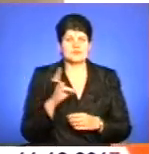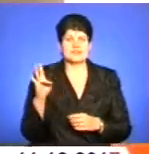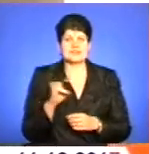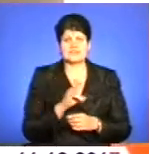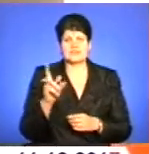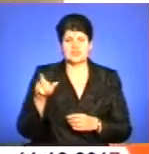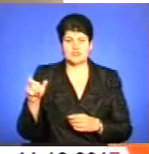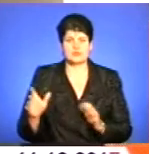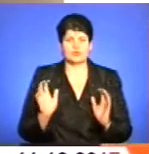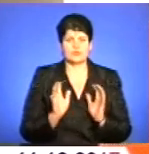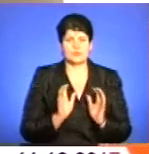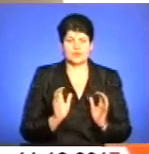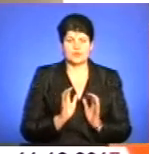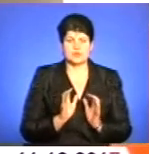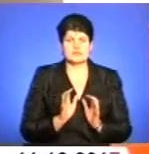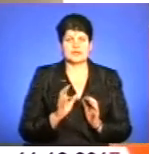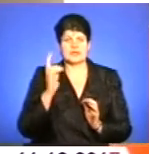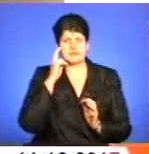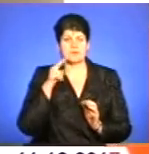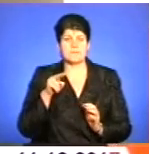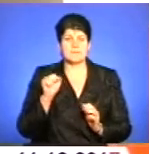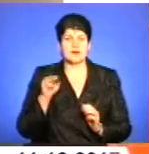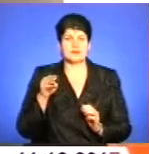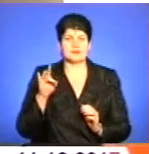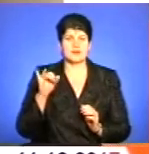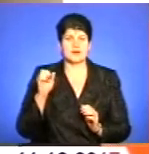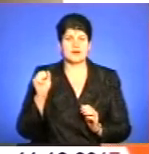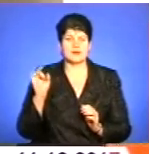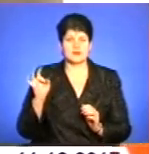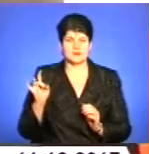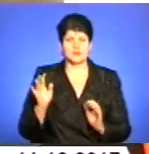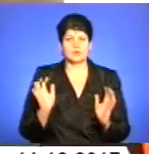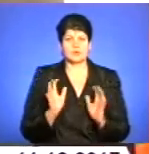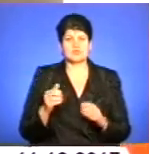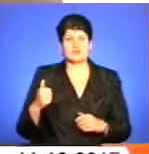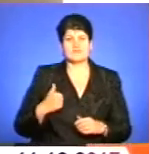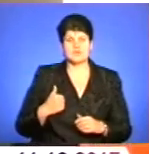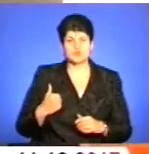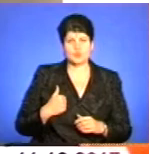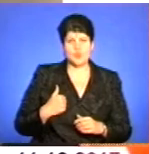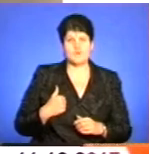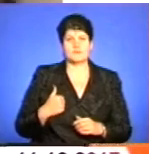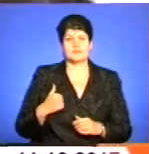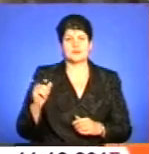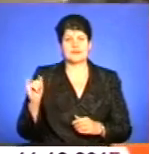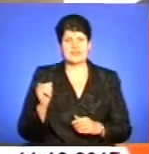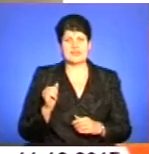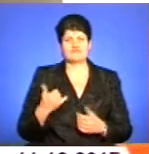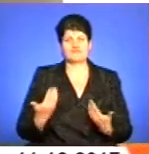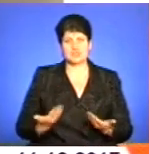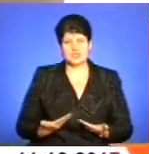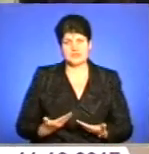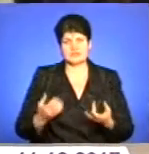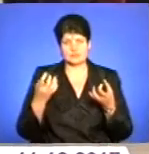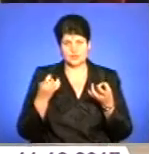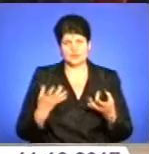опікуються, наші священники Київського патріархату опікуються військовими, як на парафії, так і в житті